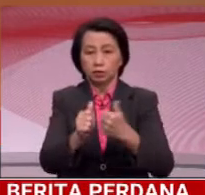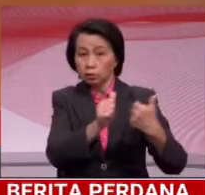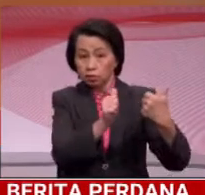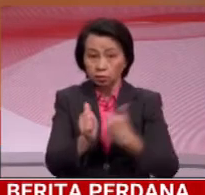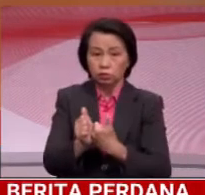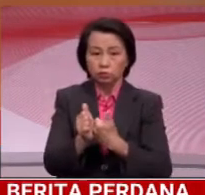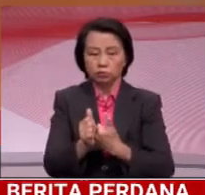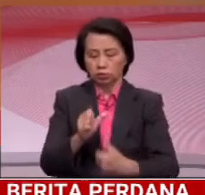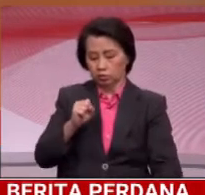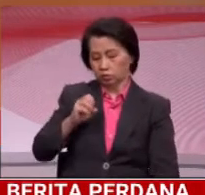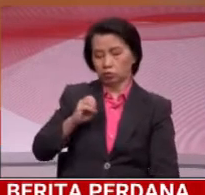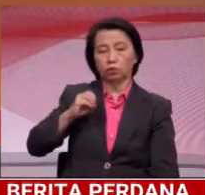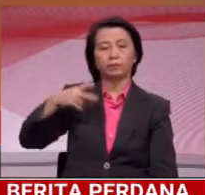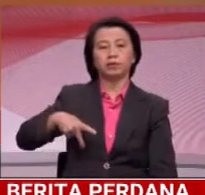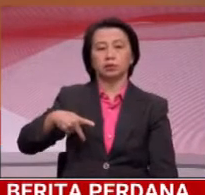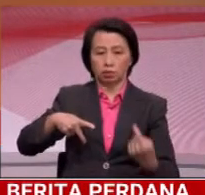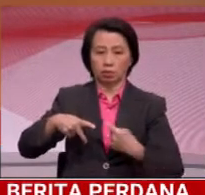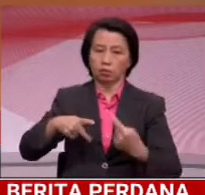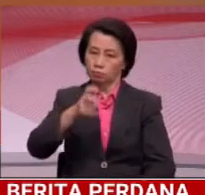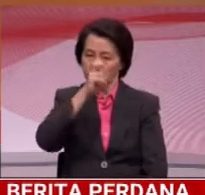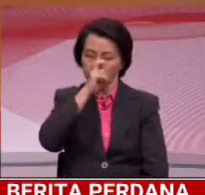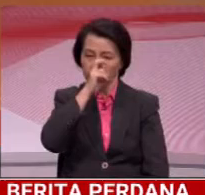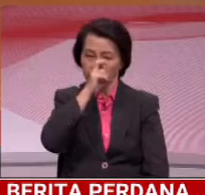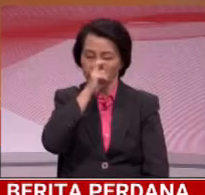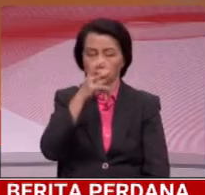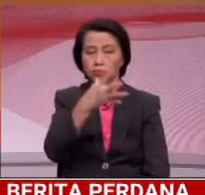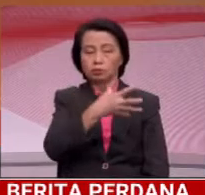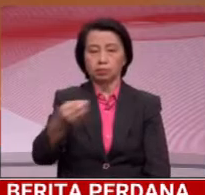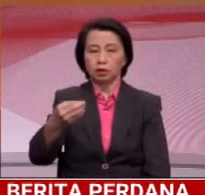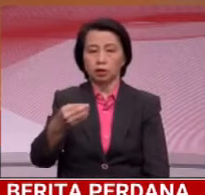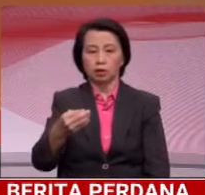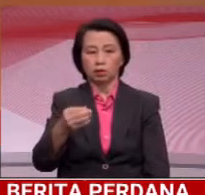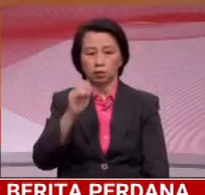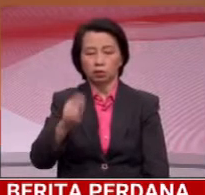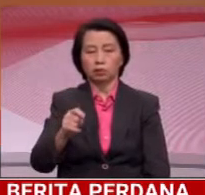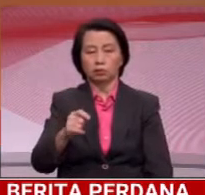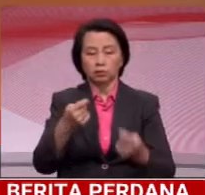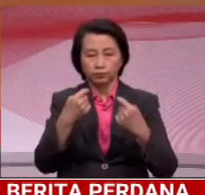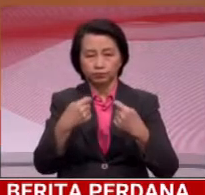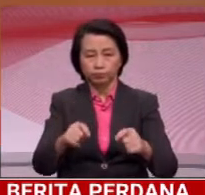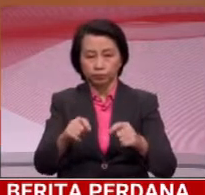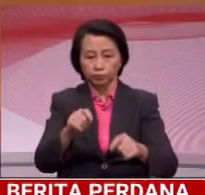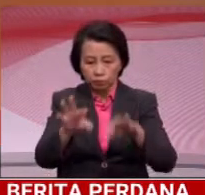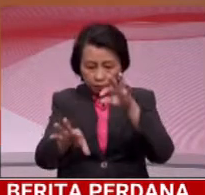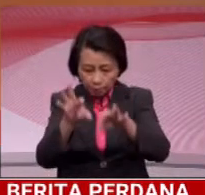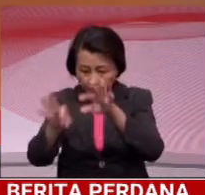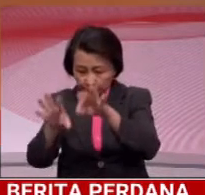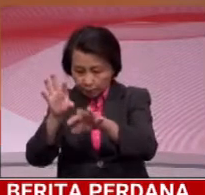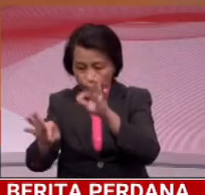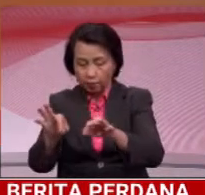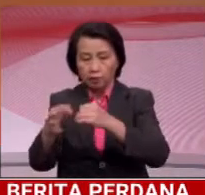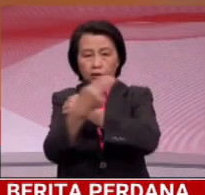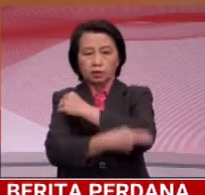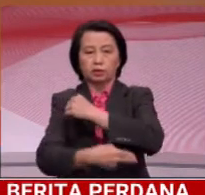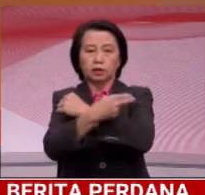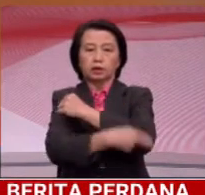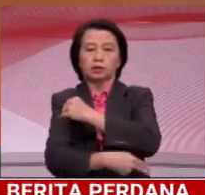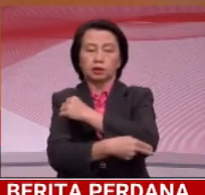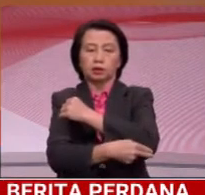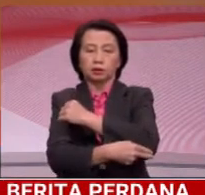mengikuti SOP yang ketat dan juga prioritization ataupun pemilihan